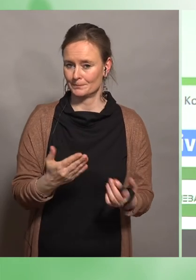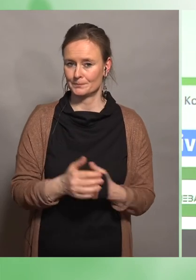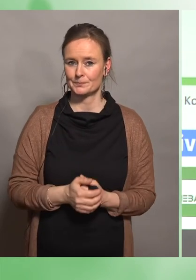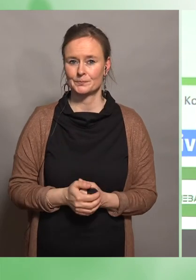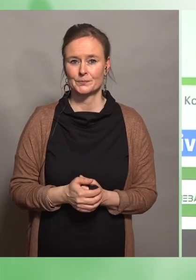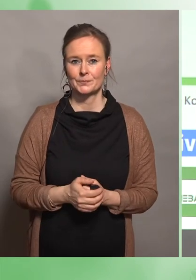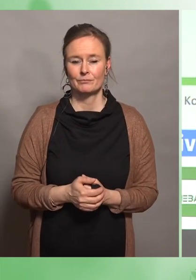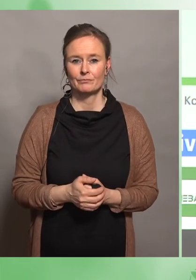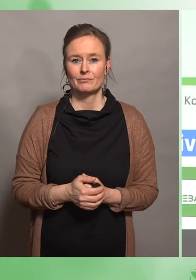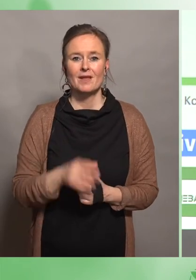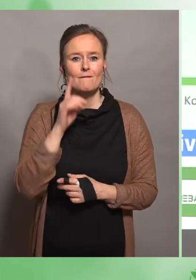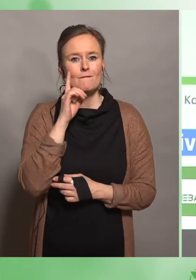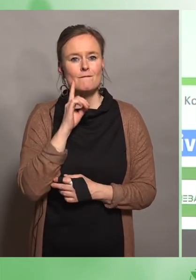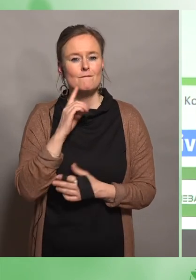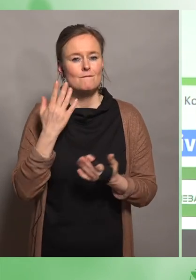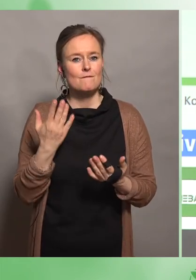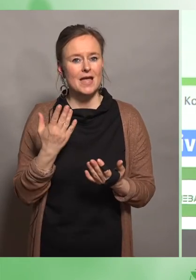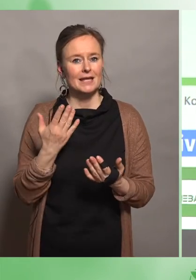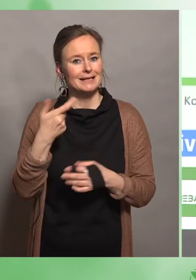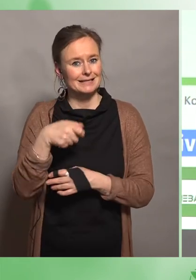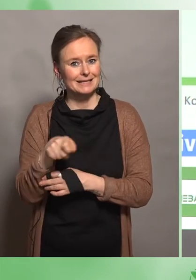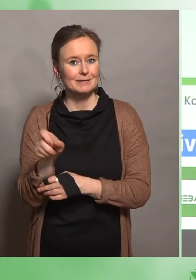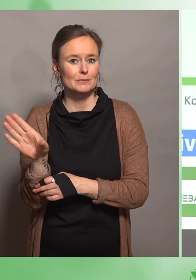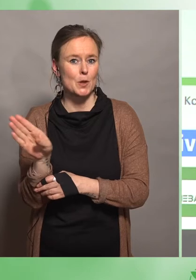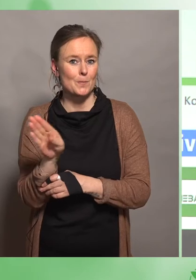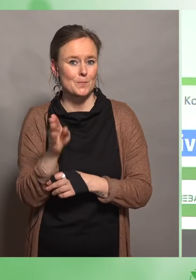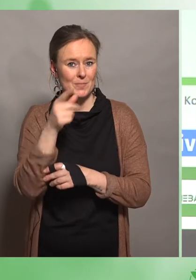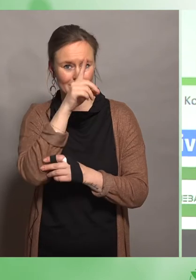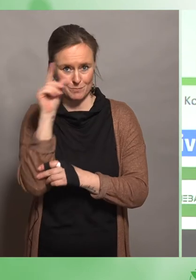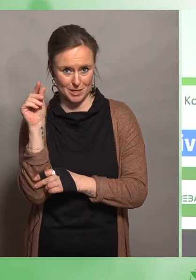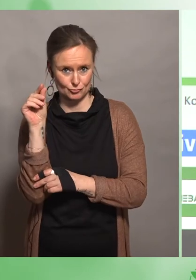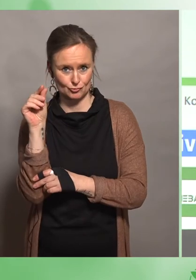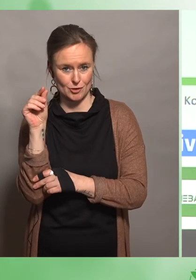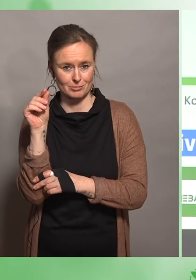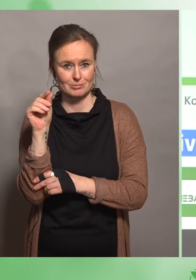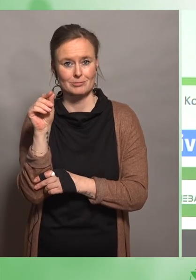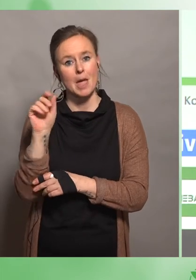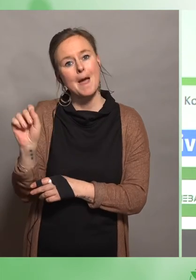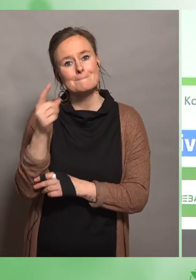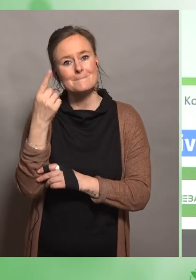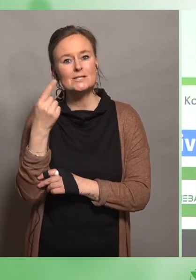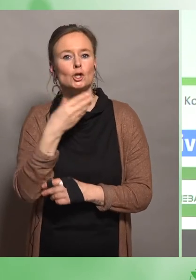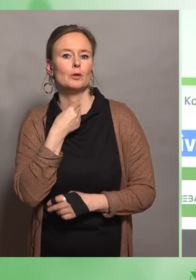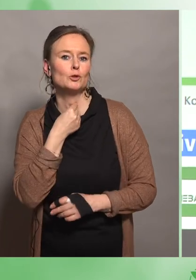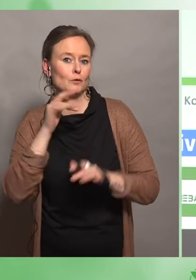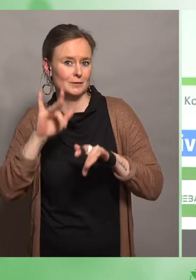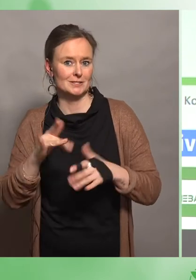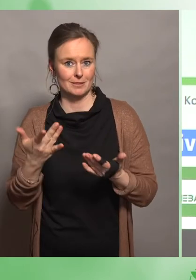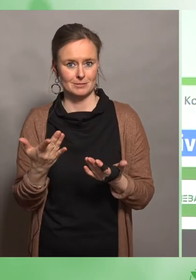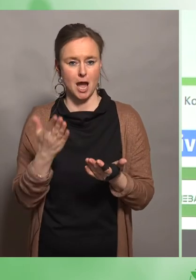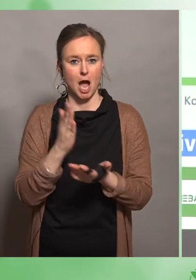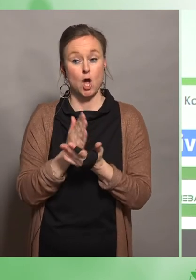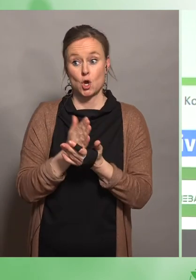weil es Mitmenschen gibt, die besondere Bedürfnisse haben. Und wir haben das heute eingangs schon